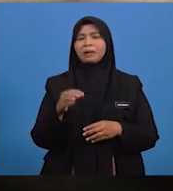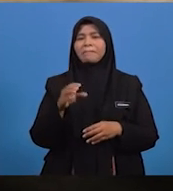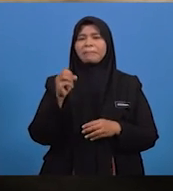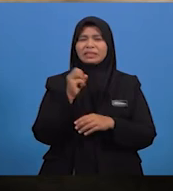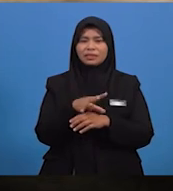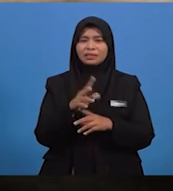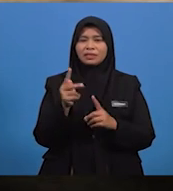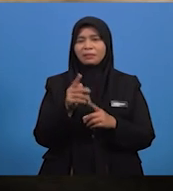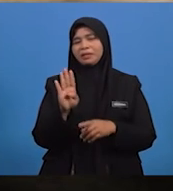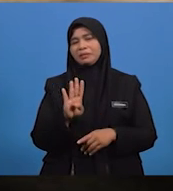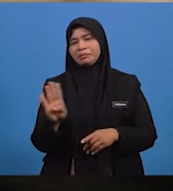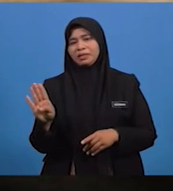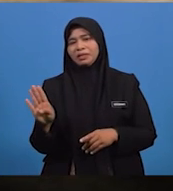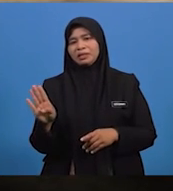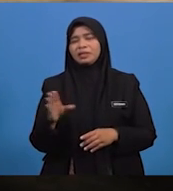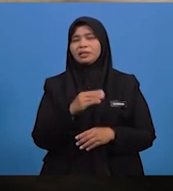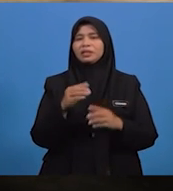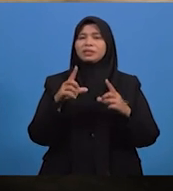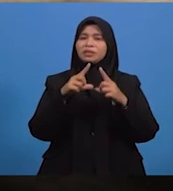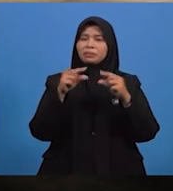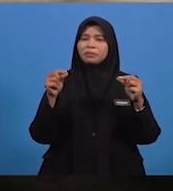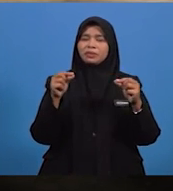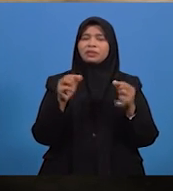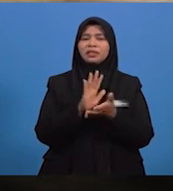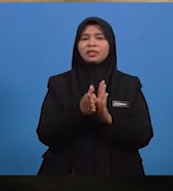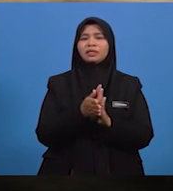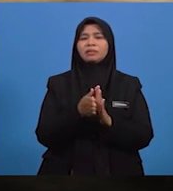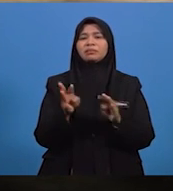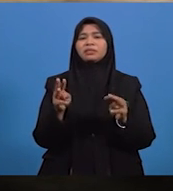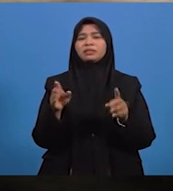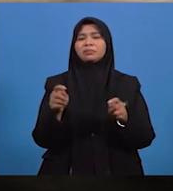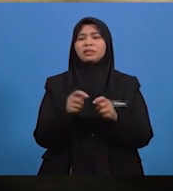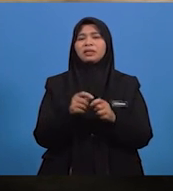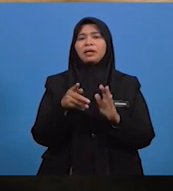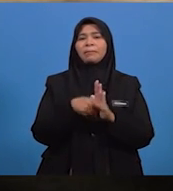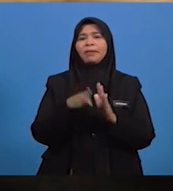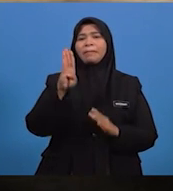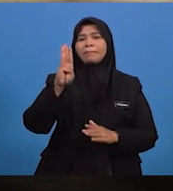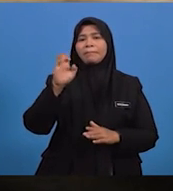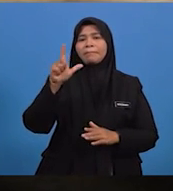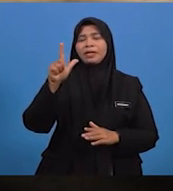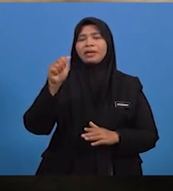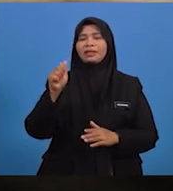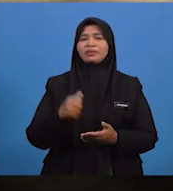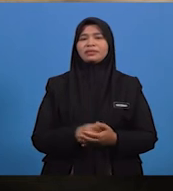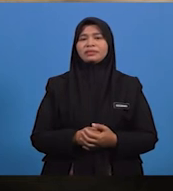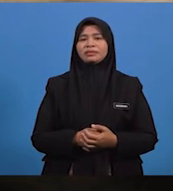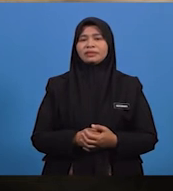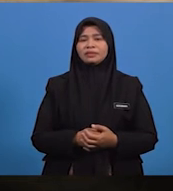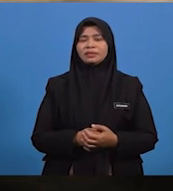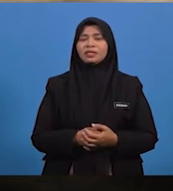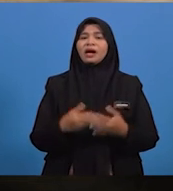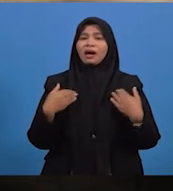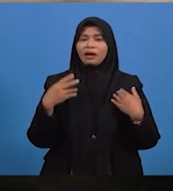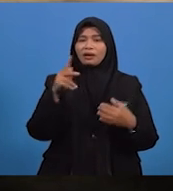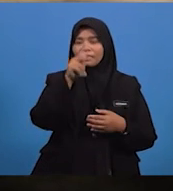Jepun sebagai pembela negara Asia. Tapi, mengapa Jepun menggunakan slogan?